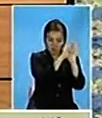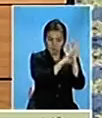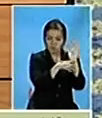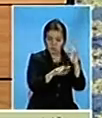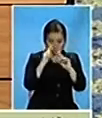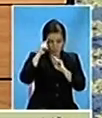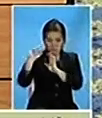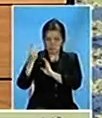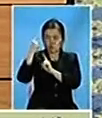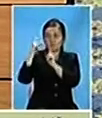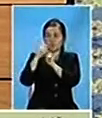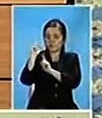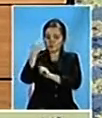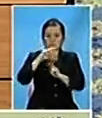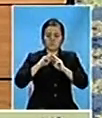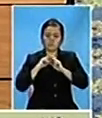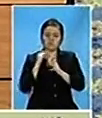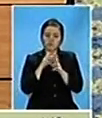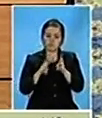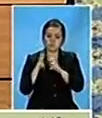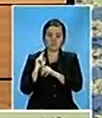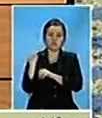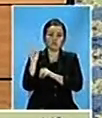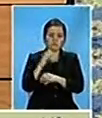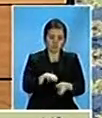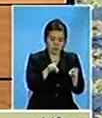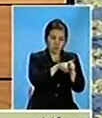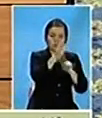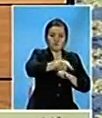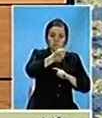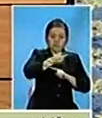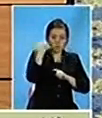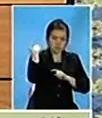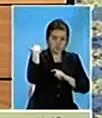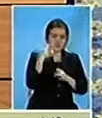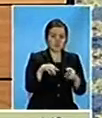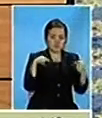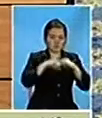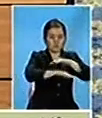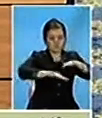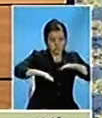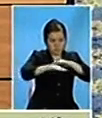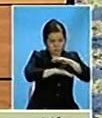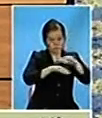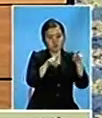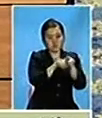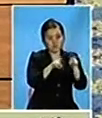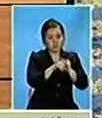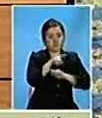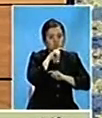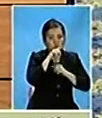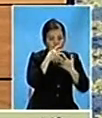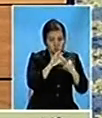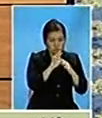างนิยามศัพท์ขึ้นมาใหม่นะครับของเดิมผมคิดว่ามันมีจุดอ้างอิงเขาเรียกว่าจุดเกาะเกี่ยวในกฎหมาย